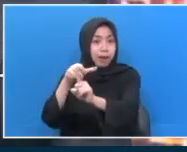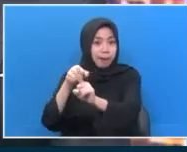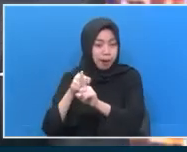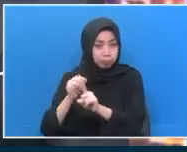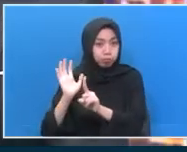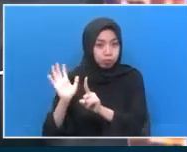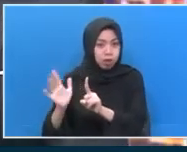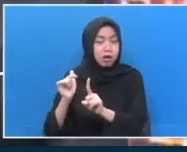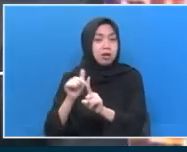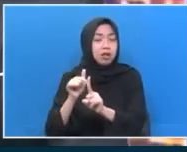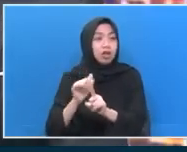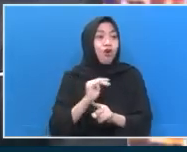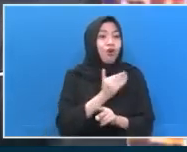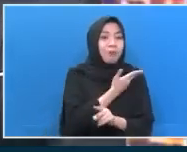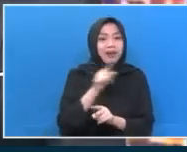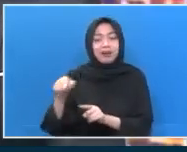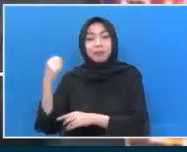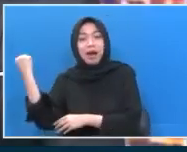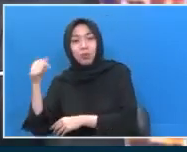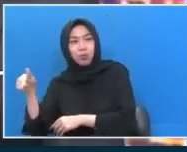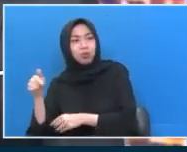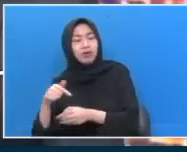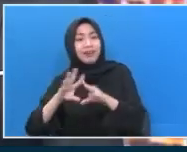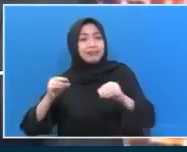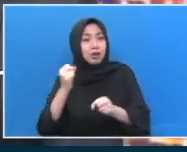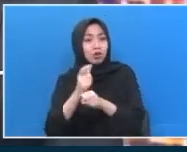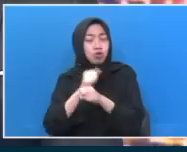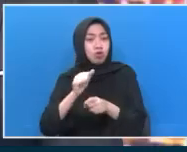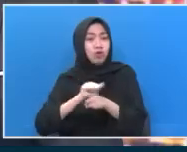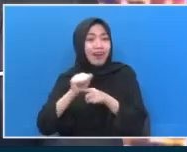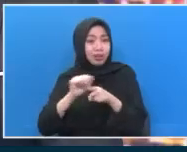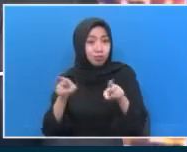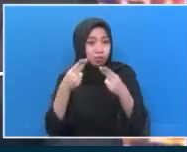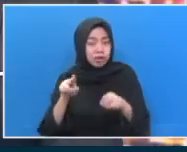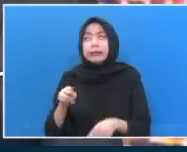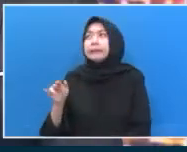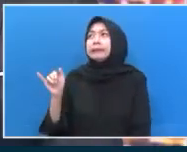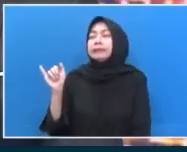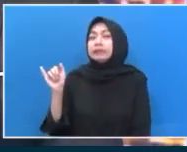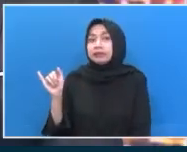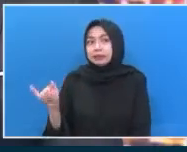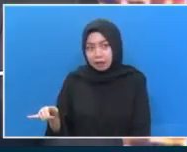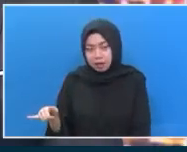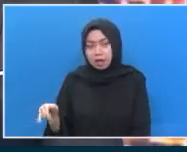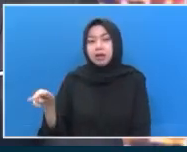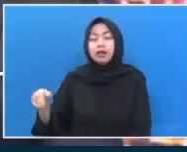merupakan guru les dari korban Iya dari keterangan pelaku